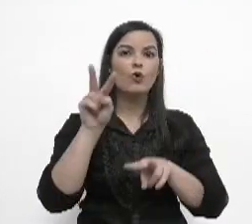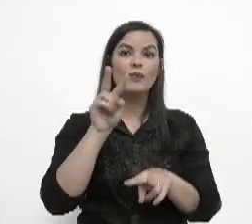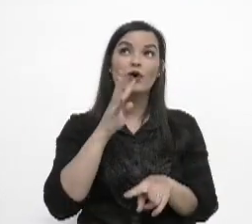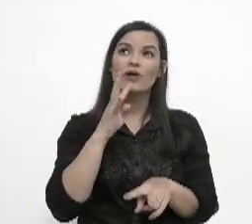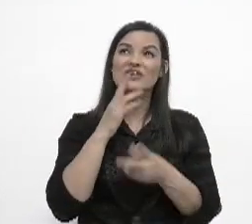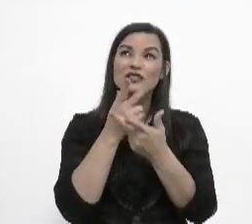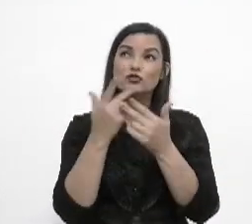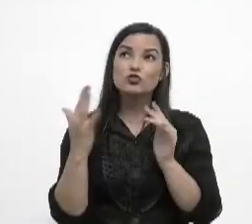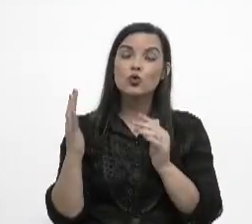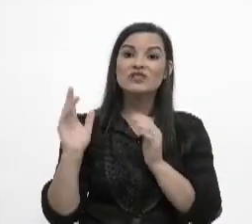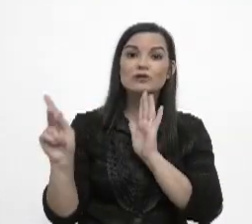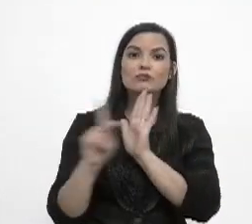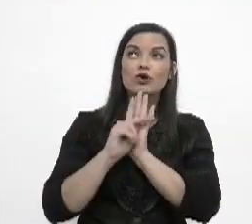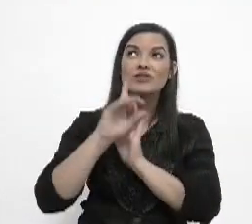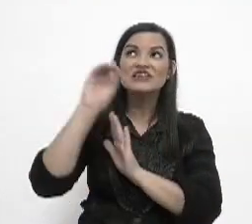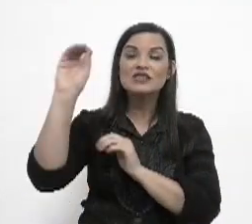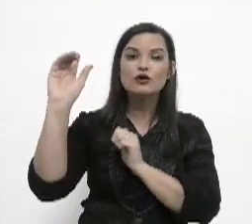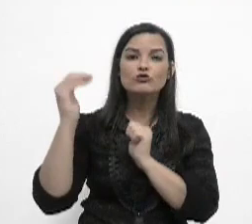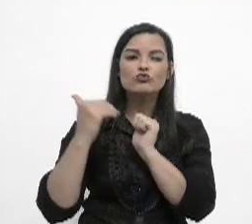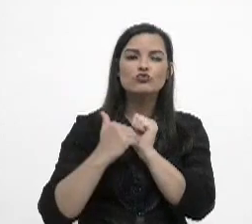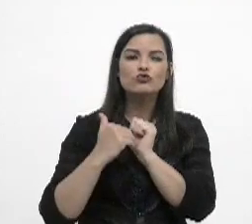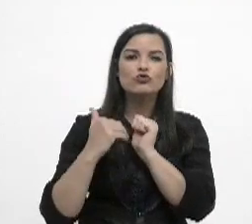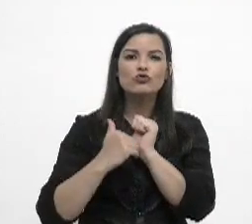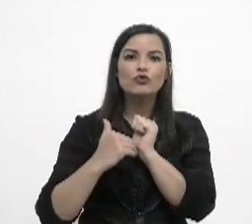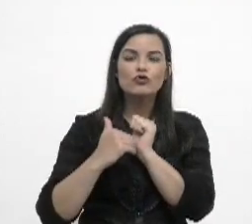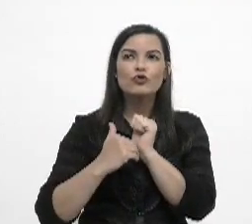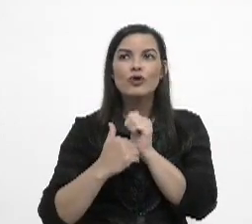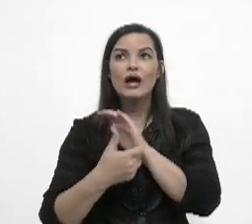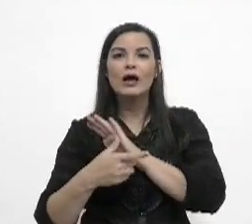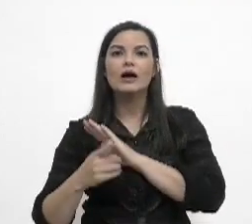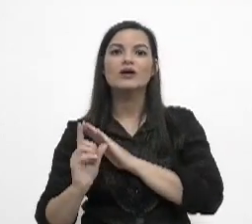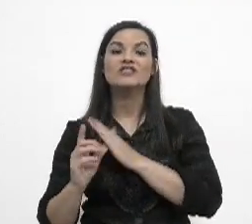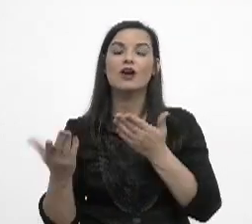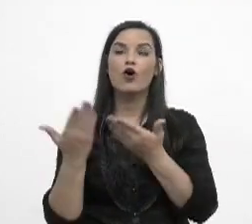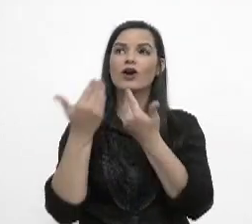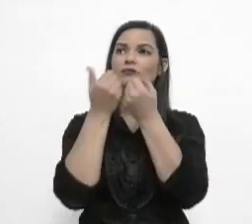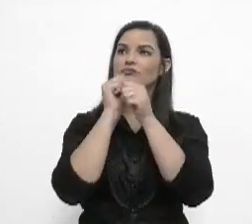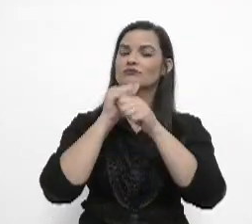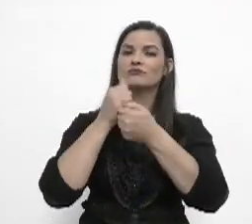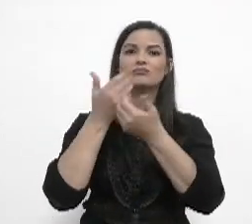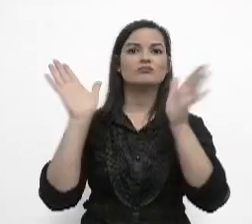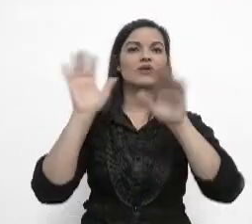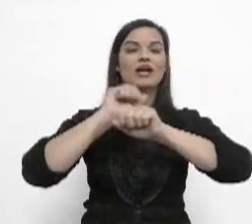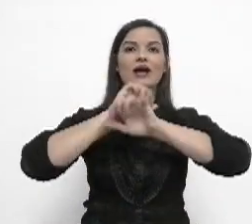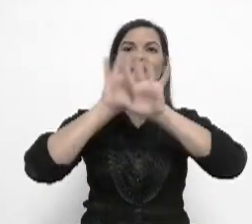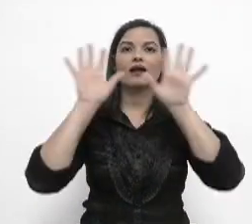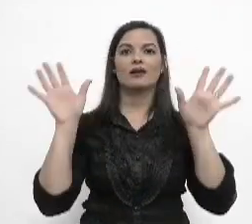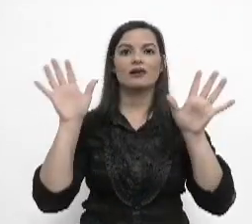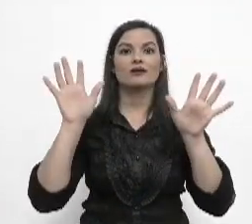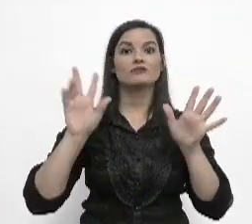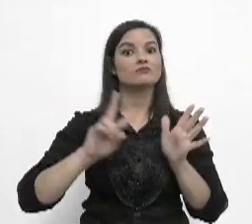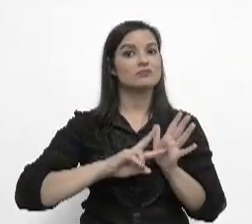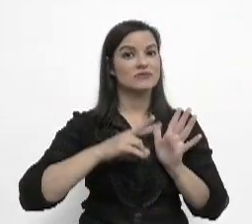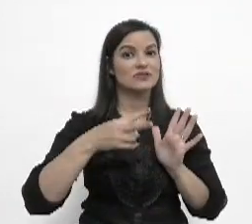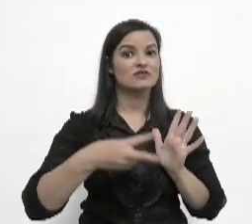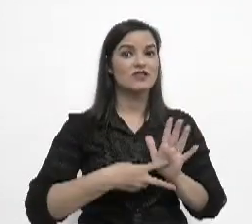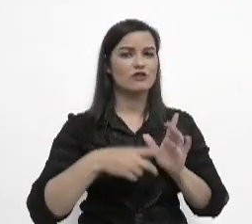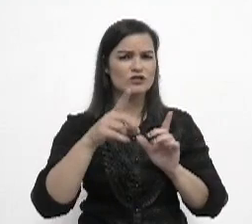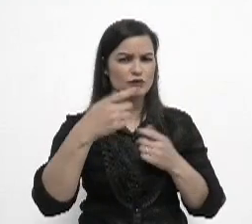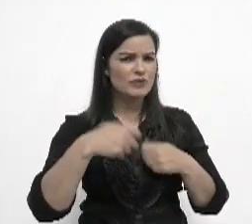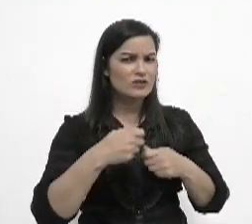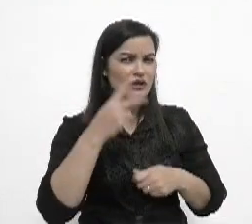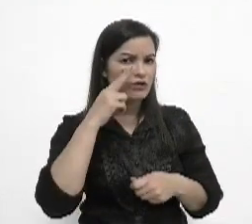olhos. 이런 의미에서 여러분 다시 보아야 할 필요가 여러분에게 있지 않습니까? E nesse sentido, nesse significado, você não necessita ver